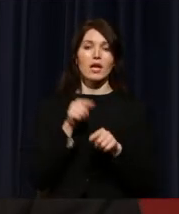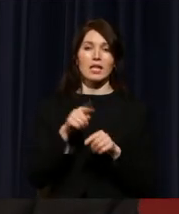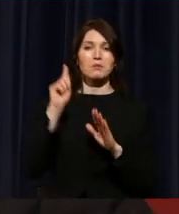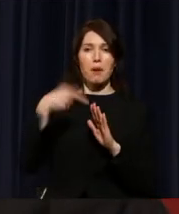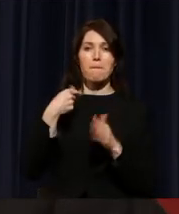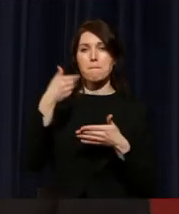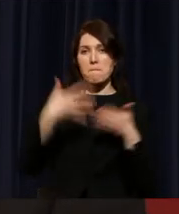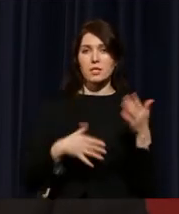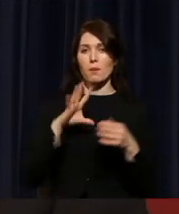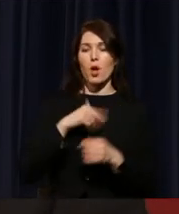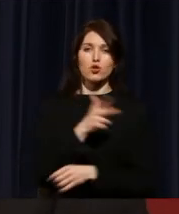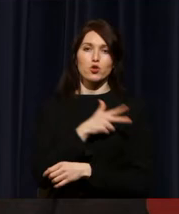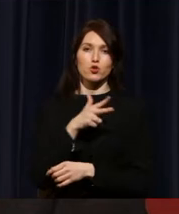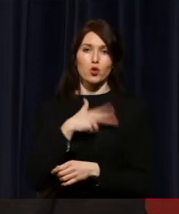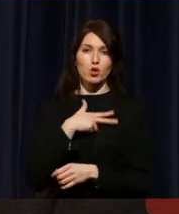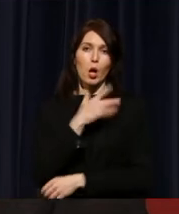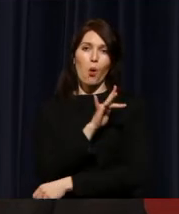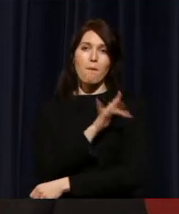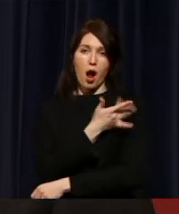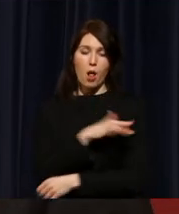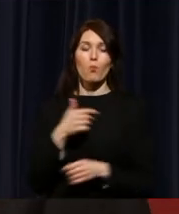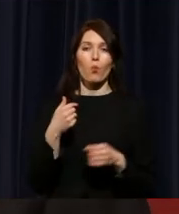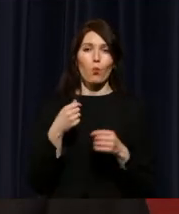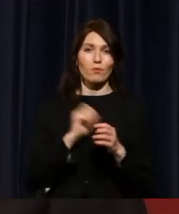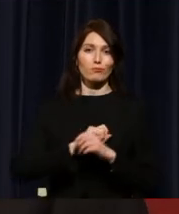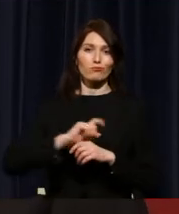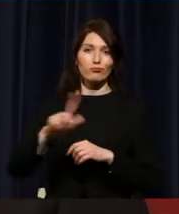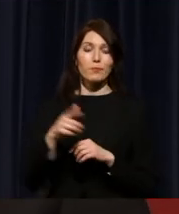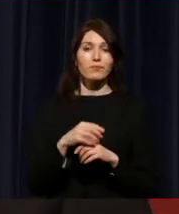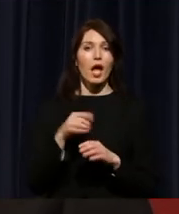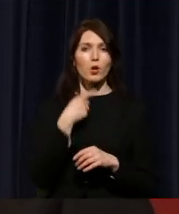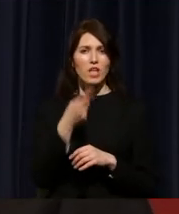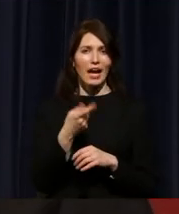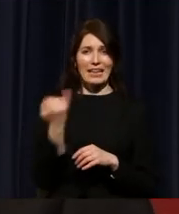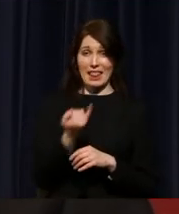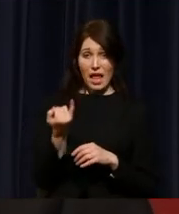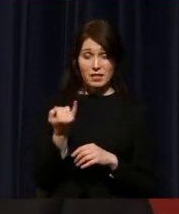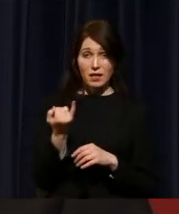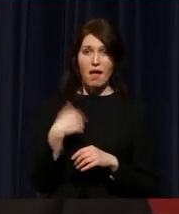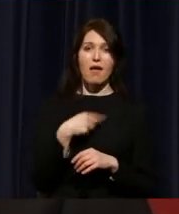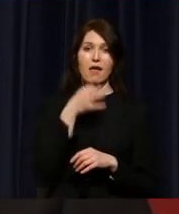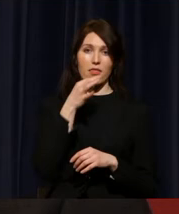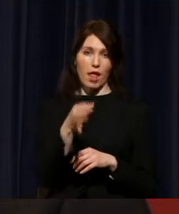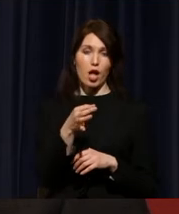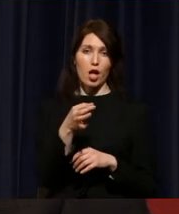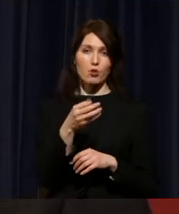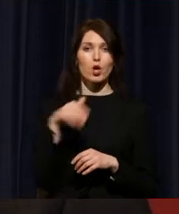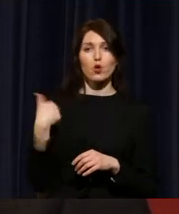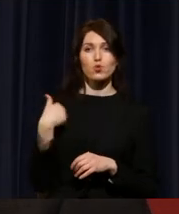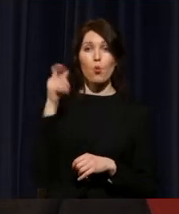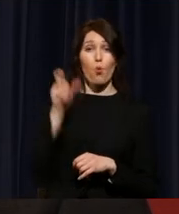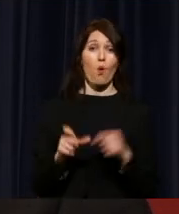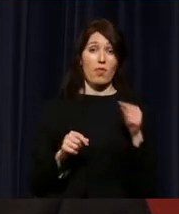sociālo pakalpojumu nodrošināšanas palielinās. Bet, ja jūs prasat interesi, Es teiktu tā, ja